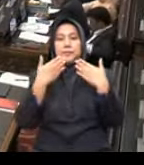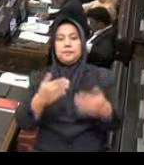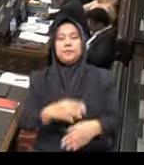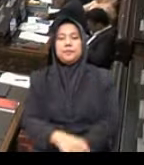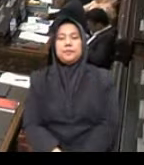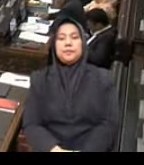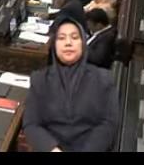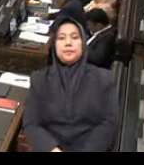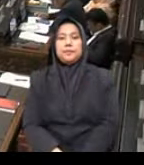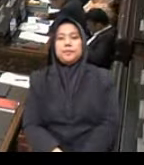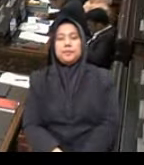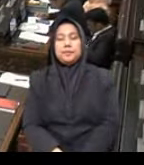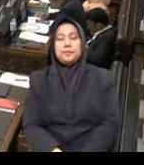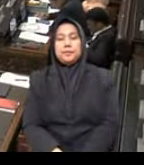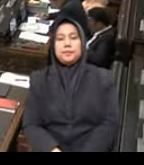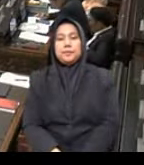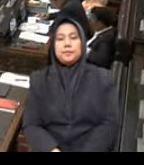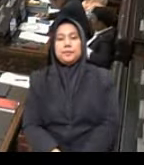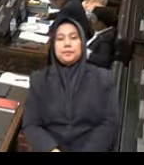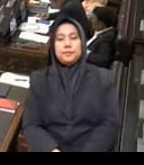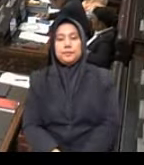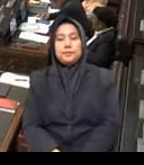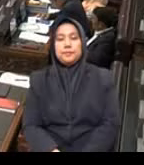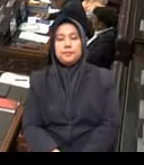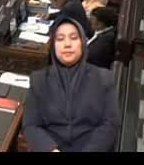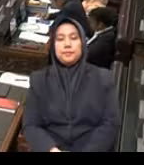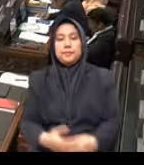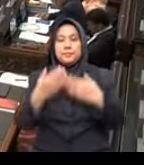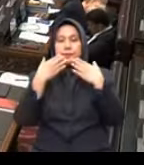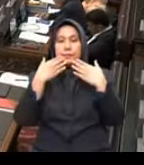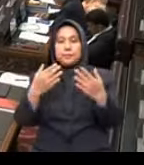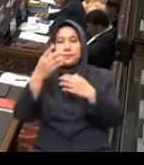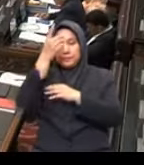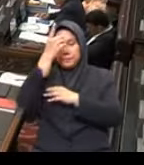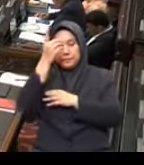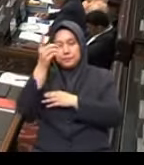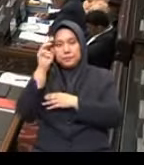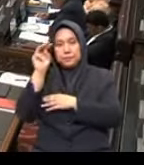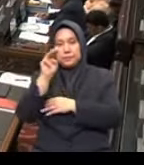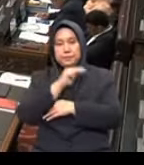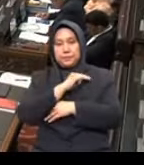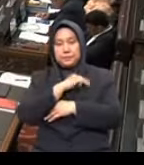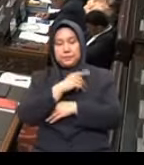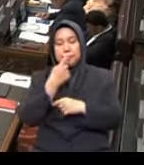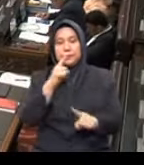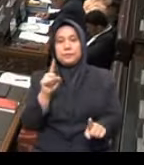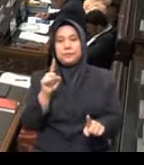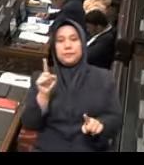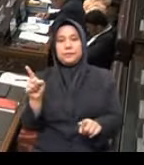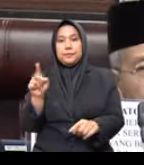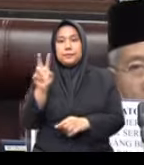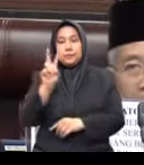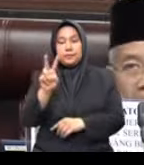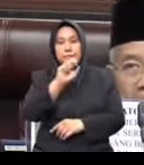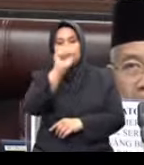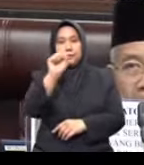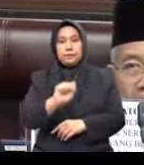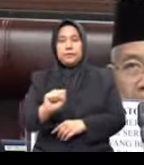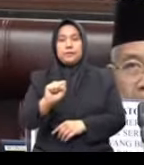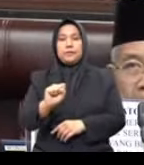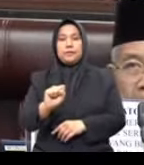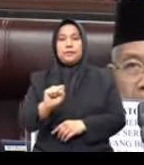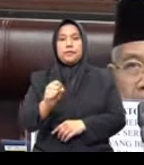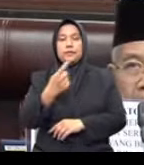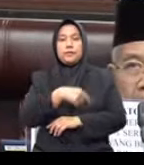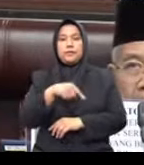kasihan terima kasihua terima kasih menteri Saya rasa jawapan untuk dua soalan saya hari ini dan